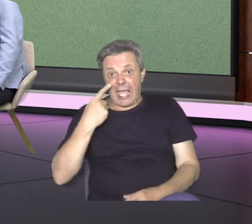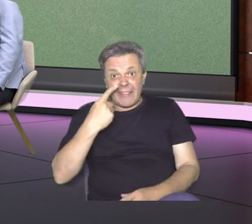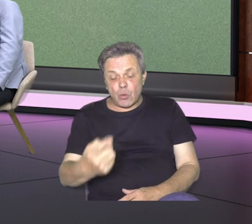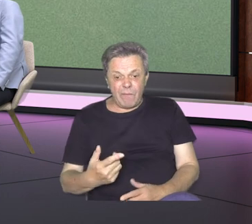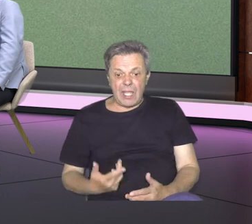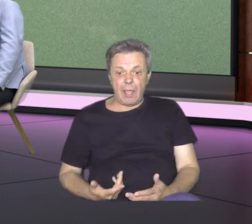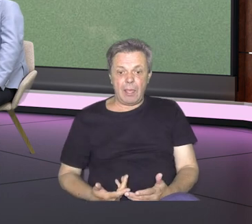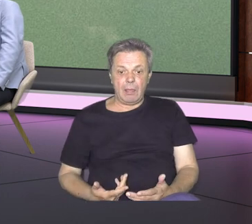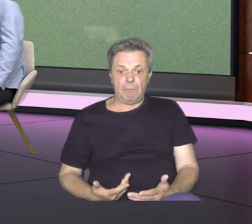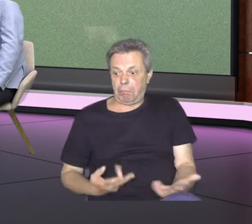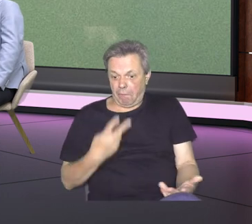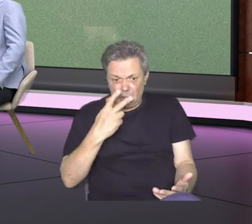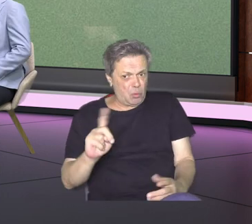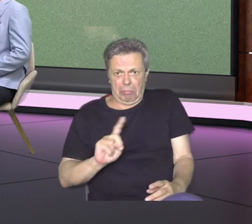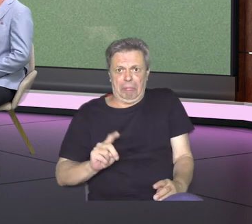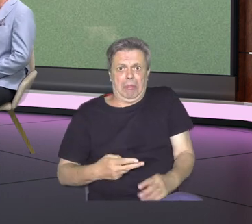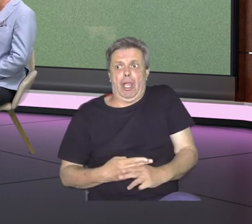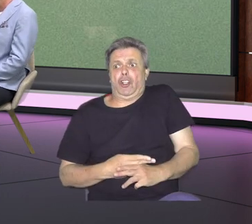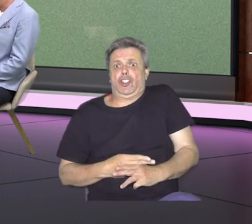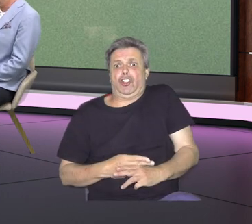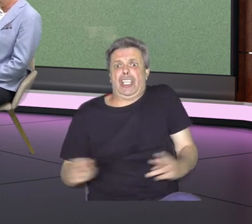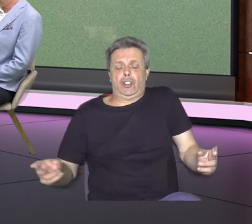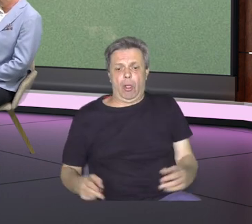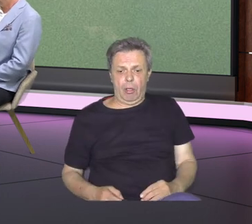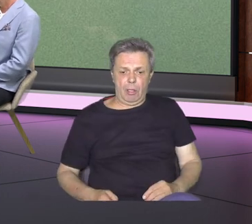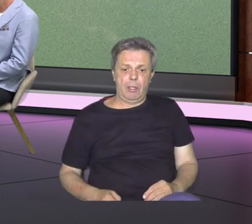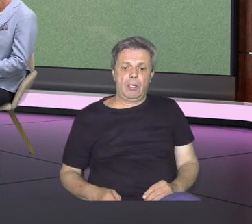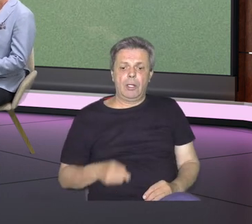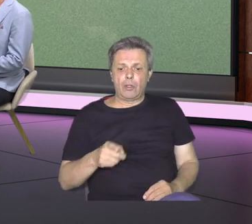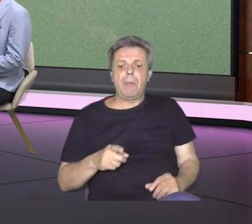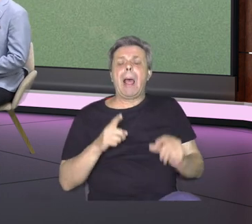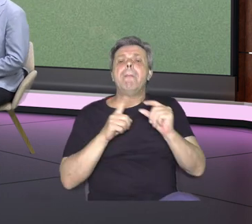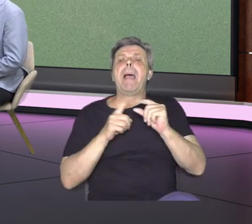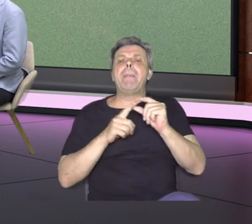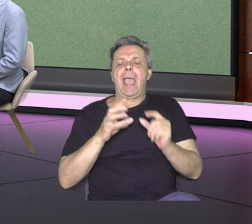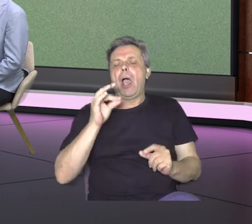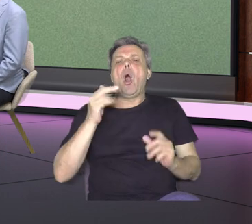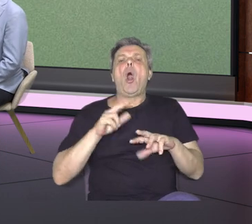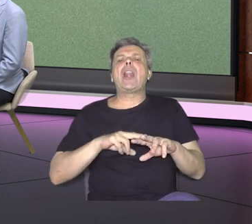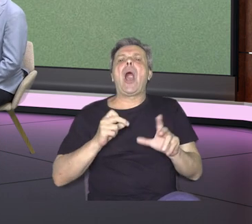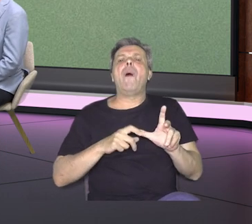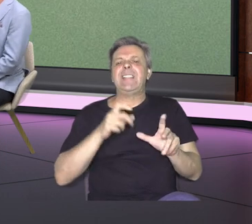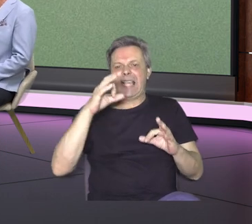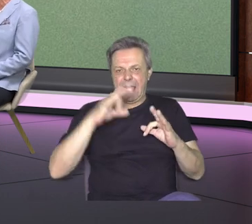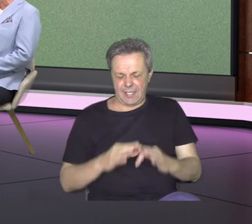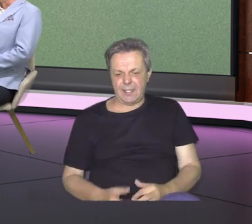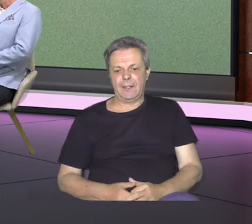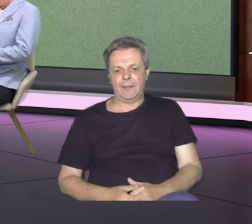vidjeli sve je čisto. To je PP Orahovica. Da. Sjećam se, dolazio sam